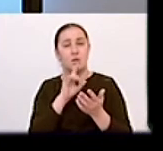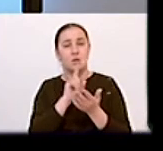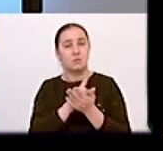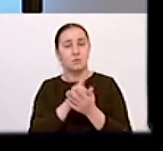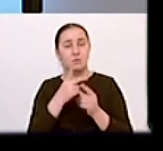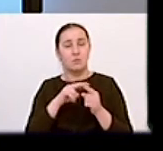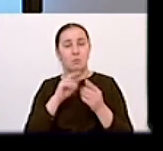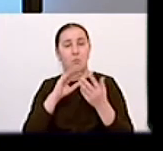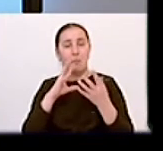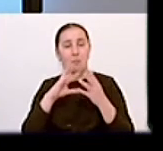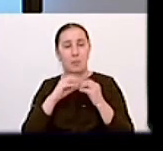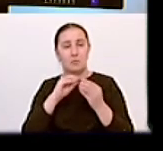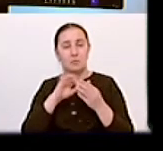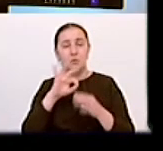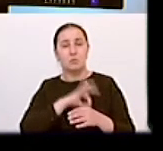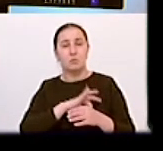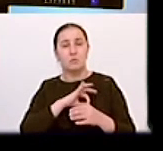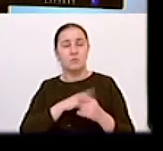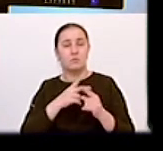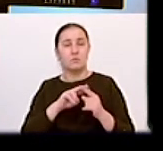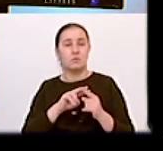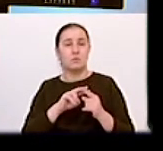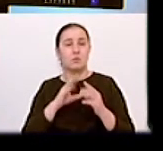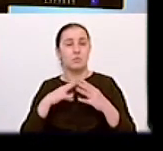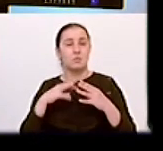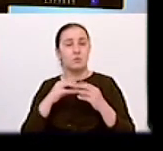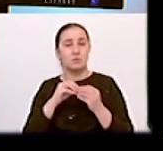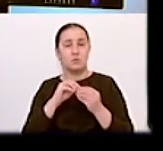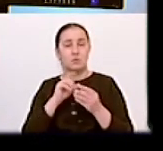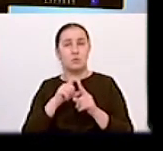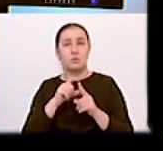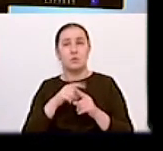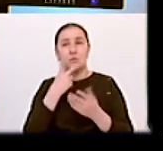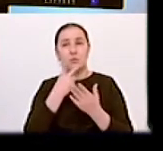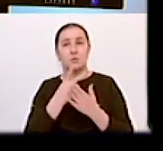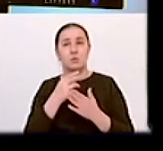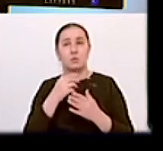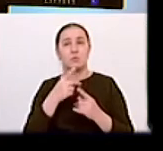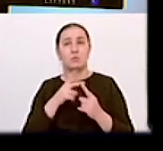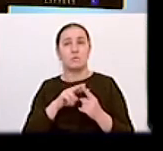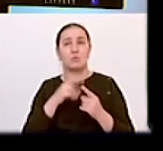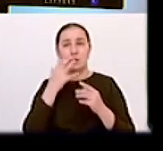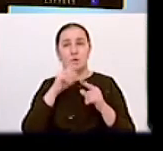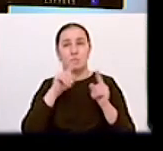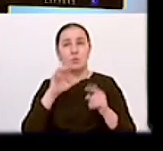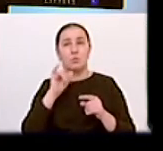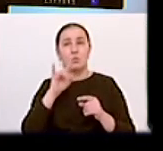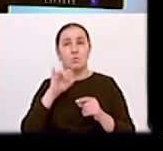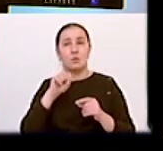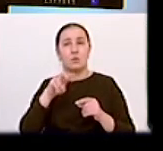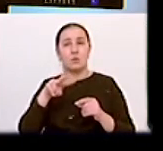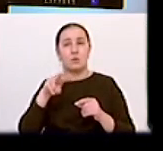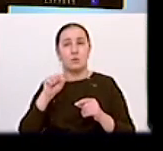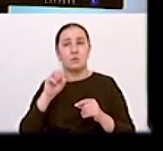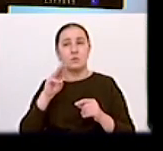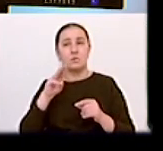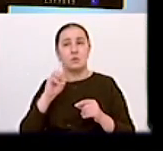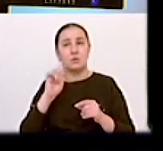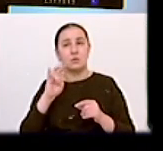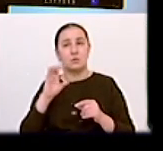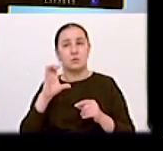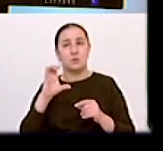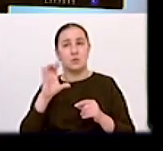будете их перечислять и употреблять обобщающие слова. Рассмотрите картины Урала Тансекбаева. Они даны в 10-м